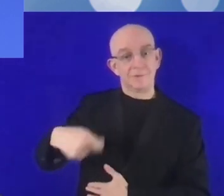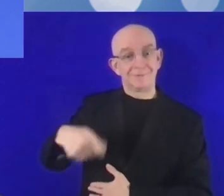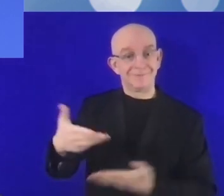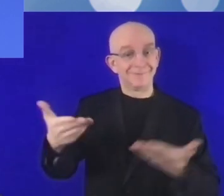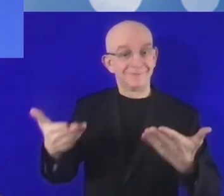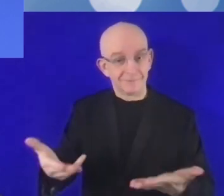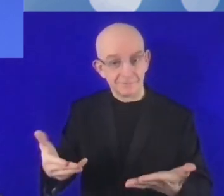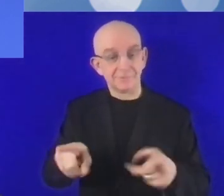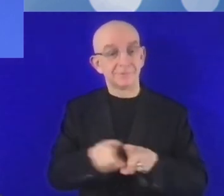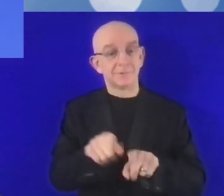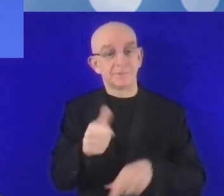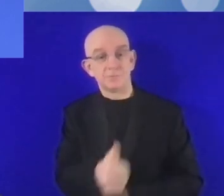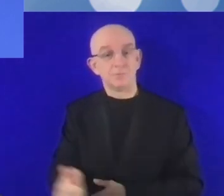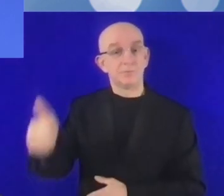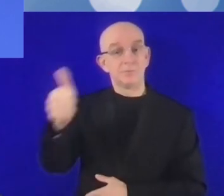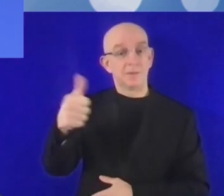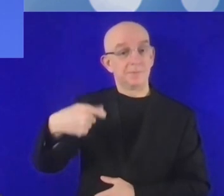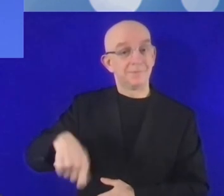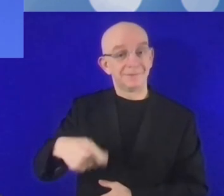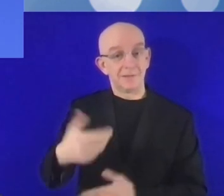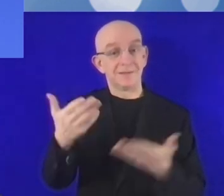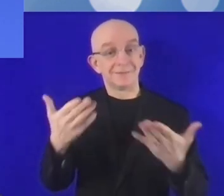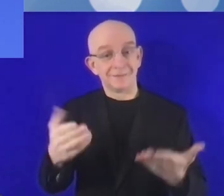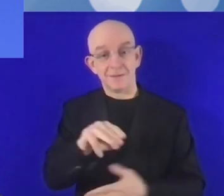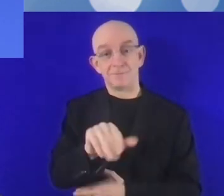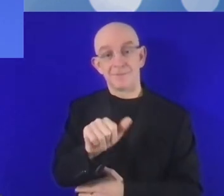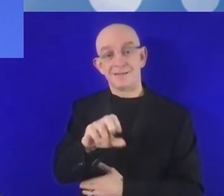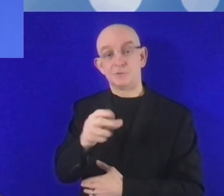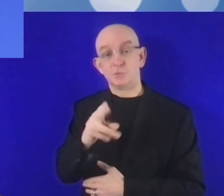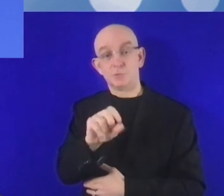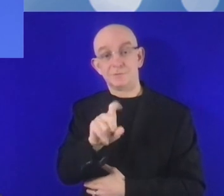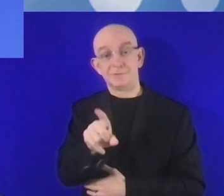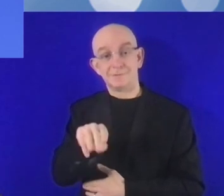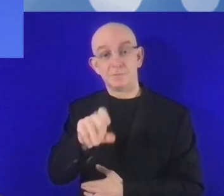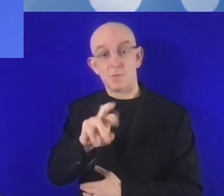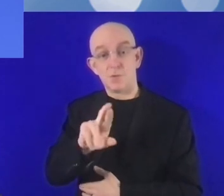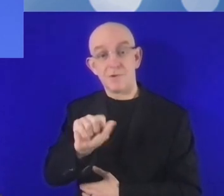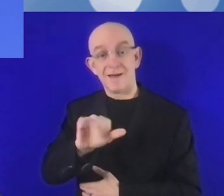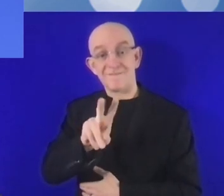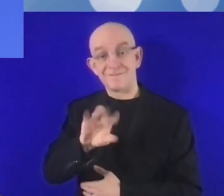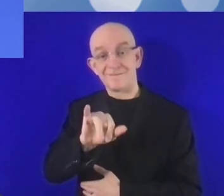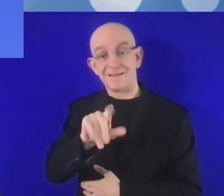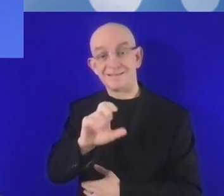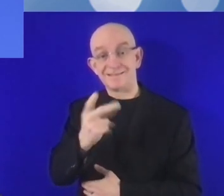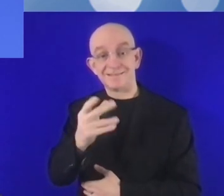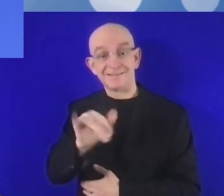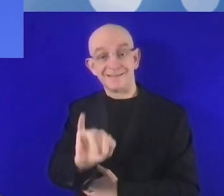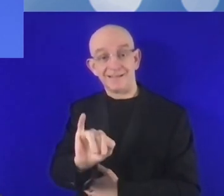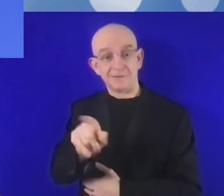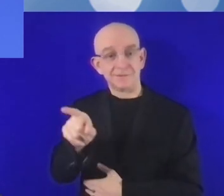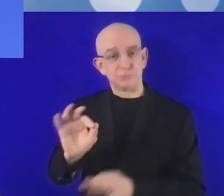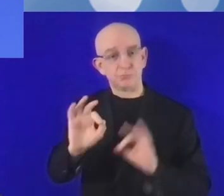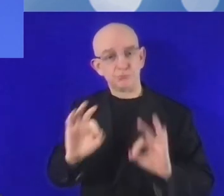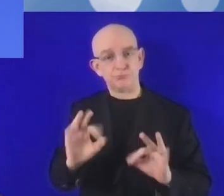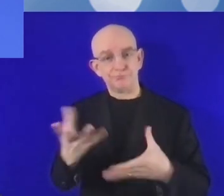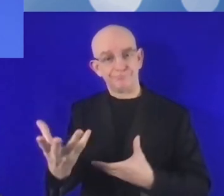茨基的总理他们要发言。我非常感谢莫拉维茨基总理，他今天亲身